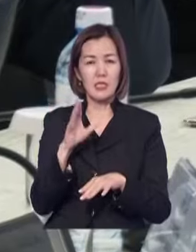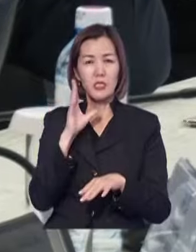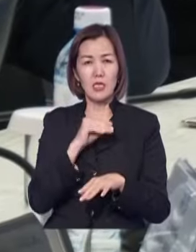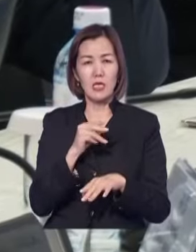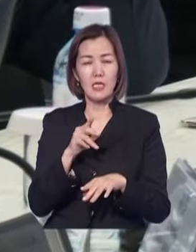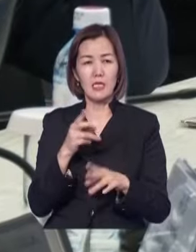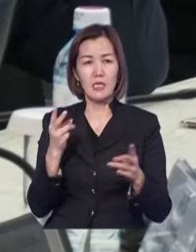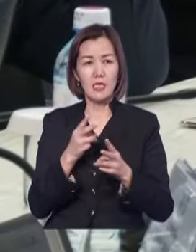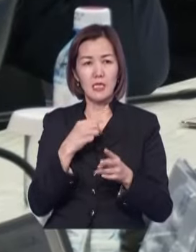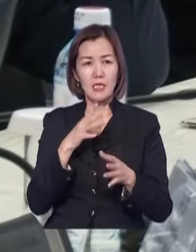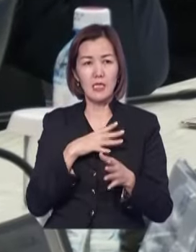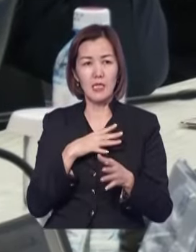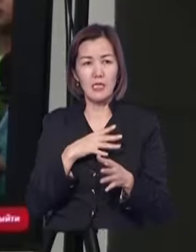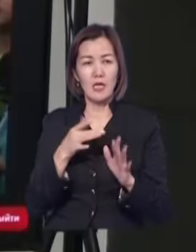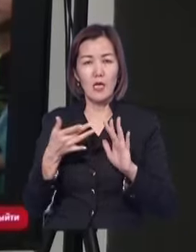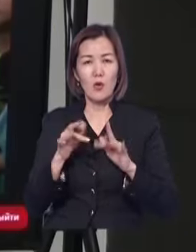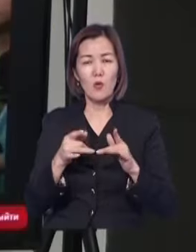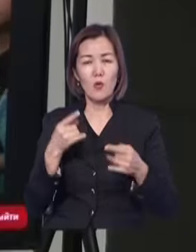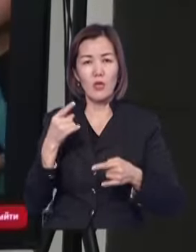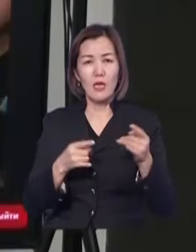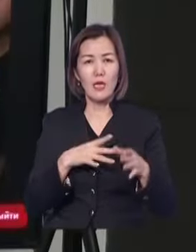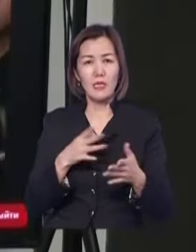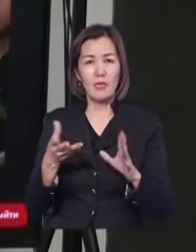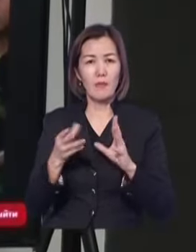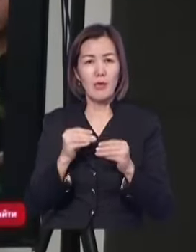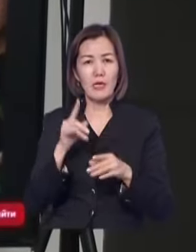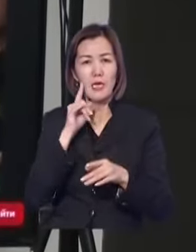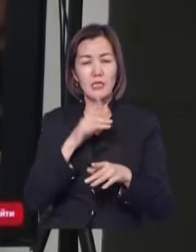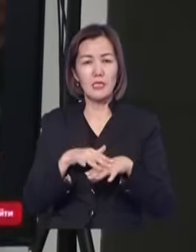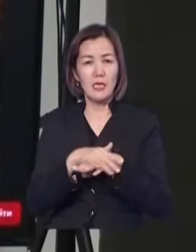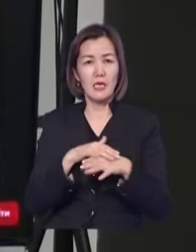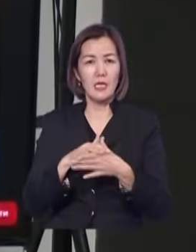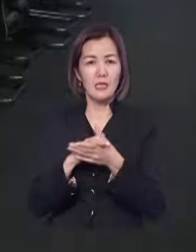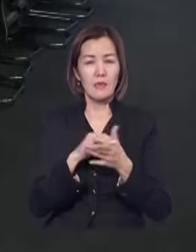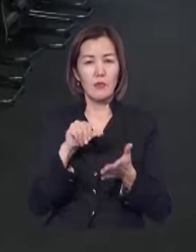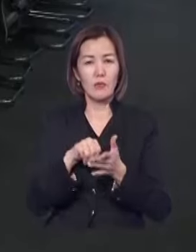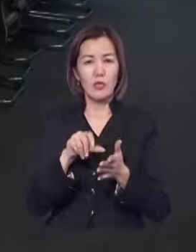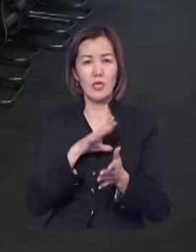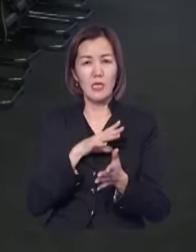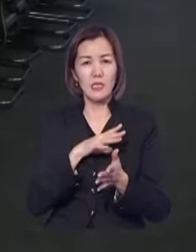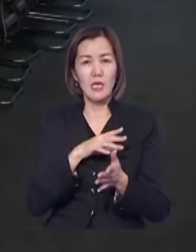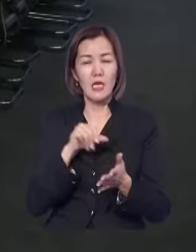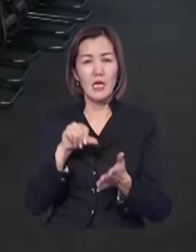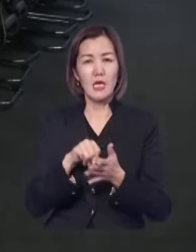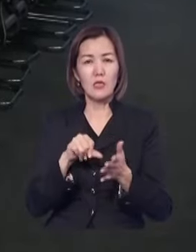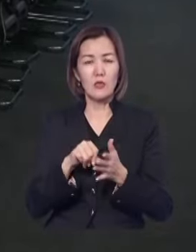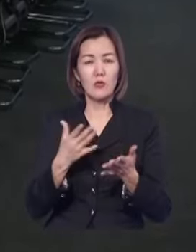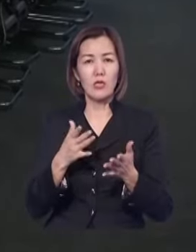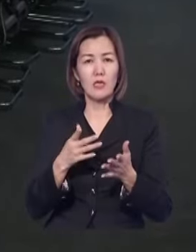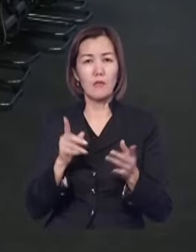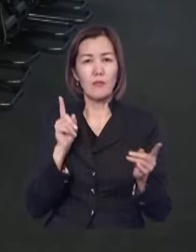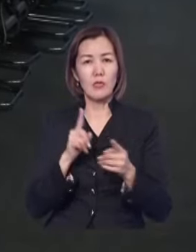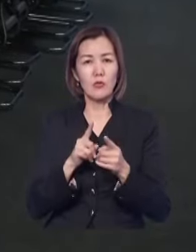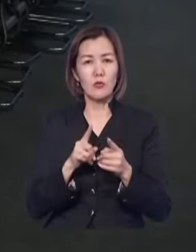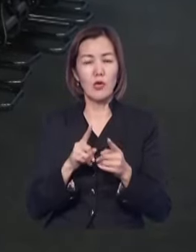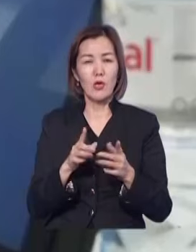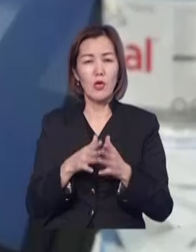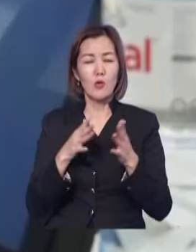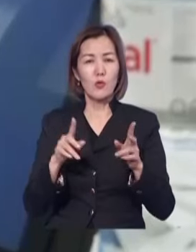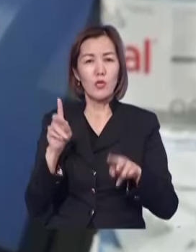керектігін айтты. Онлайн форматта өткен сессияға бүкіл ел бойынша Қазақстан халқы ассамблеясының мүшелері қатысты. Ал қатысушылар халқалы